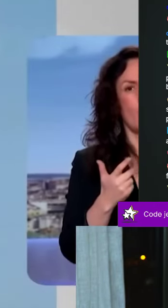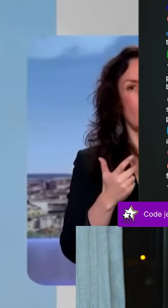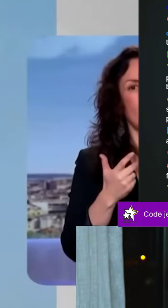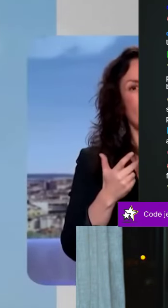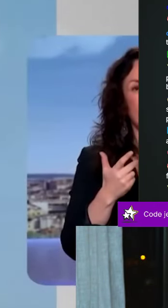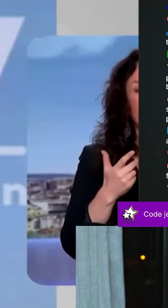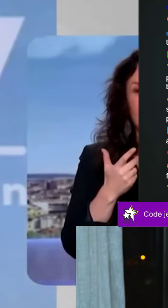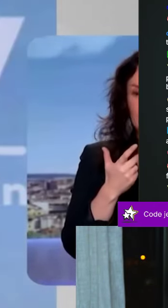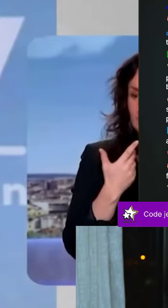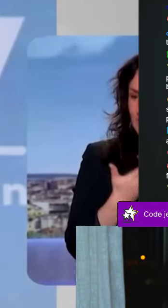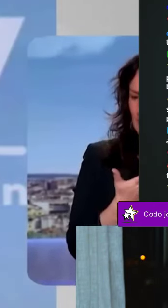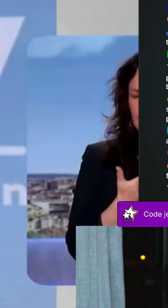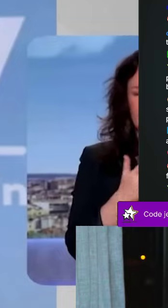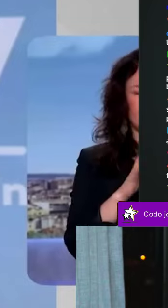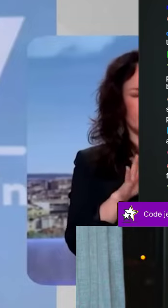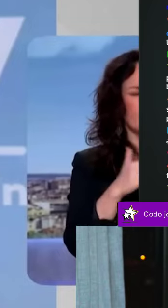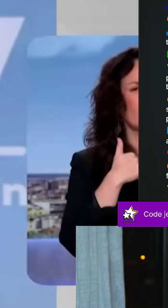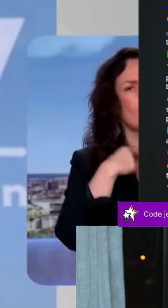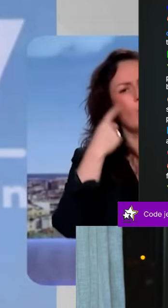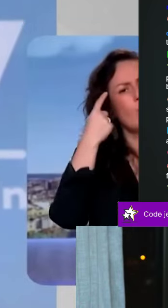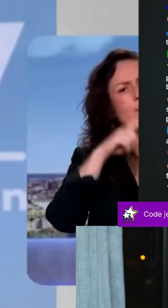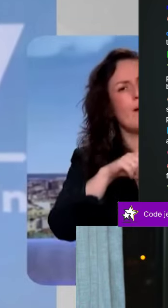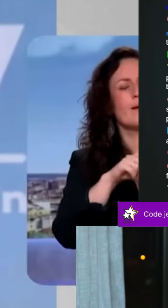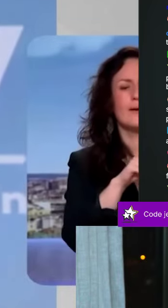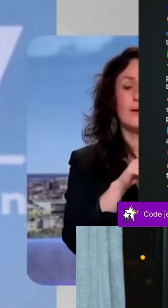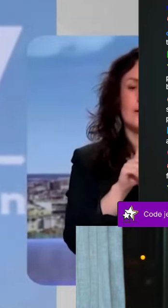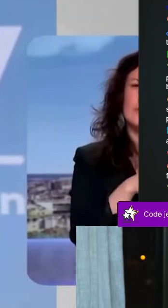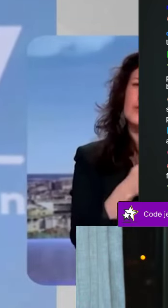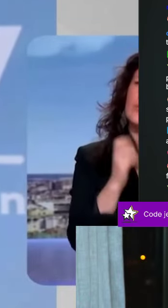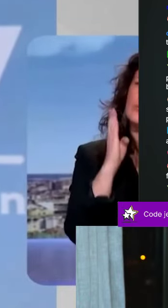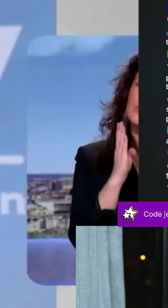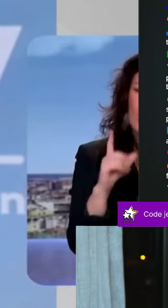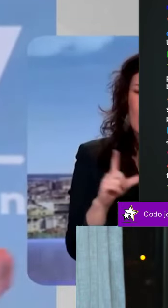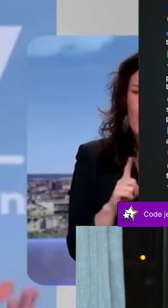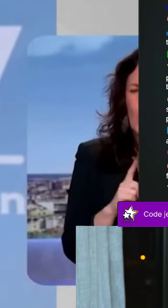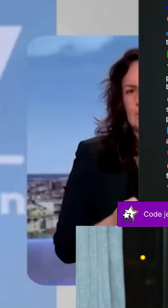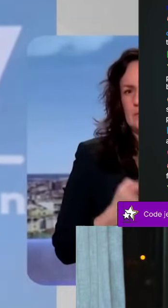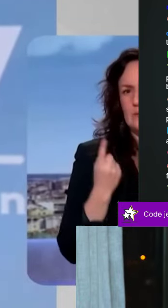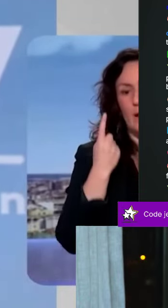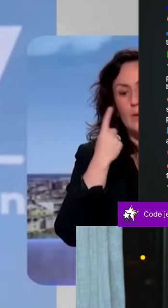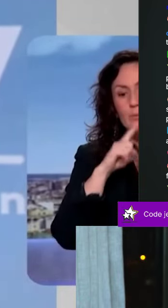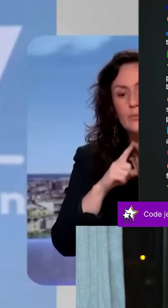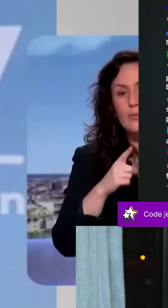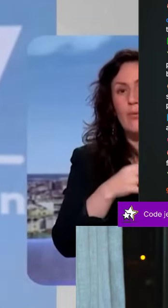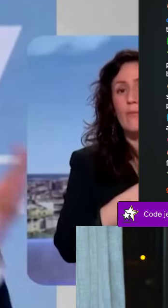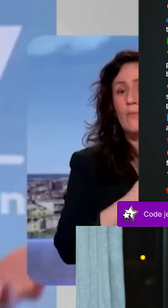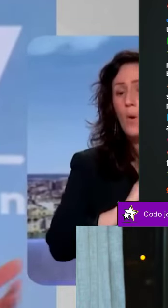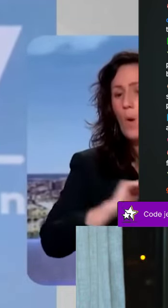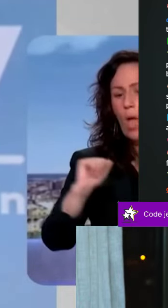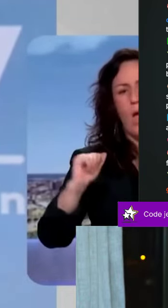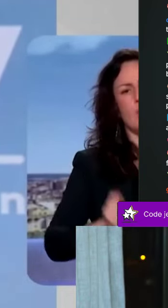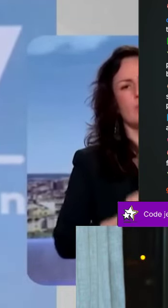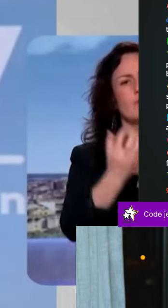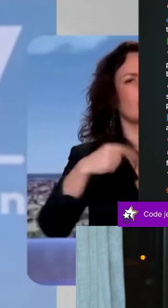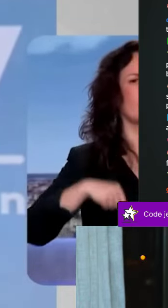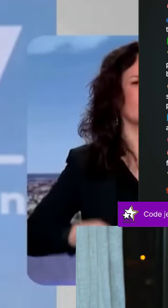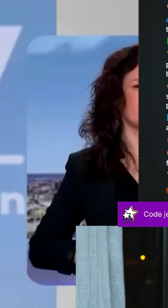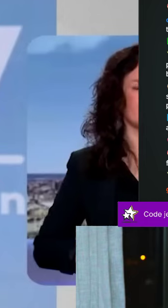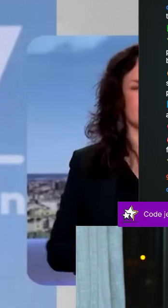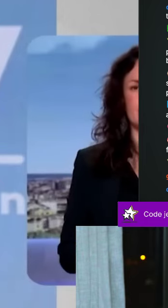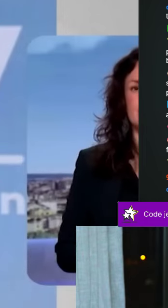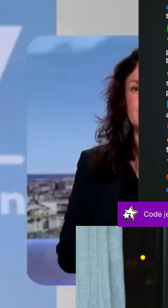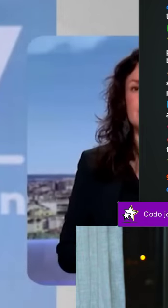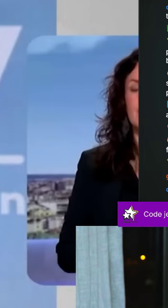l'impôt je ne crois pas d'abord évidemment qu'on a besoin de cette loi spéciale puisqu'il faut garantir une continuité budgétaire avant de pouvoir discuter un nouveau